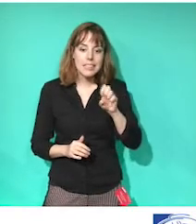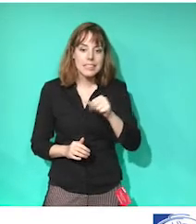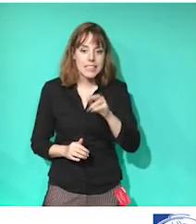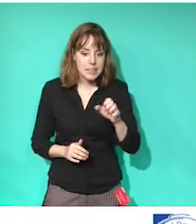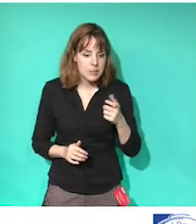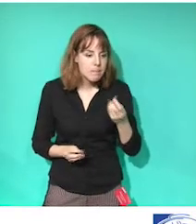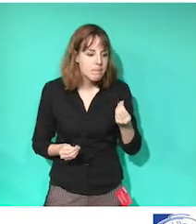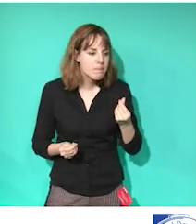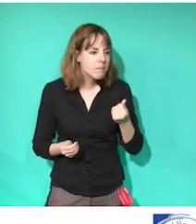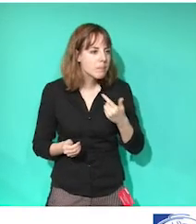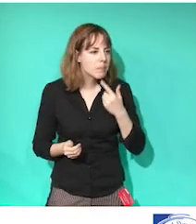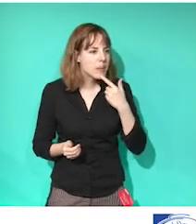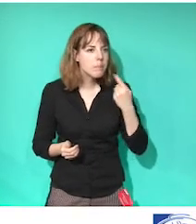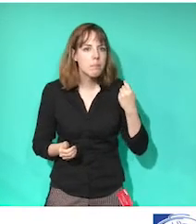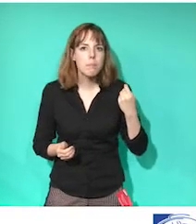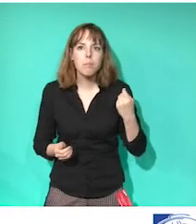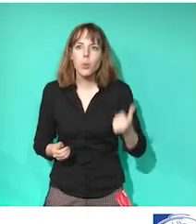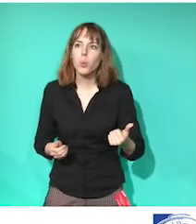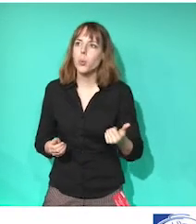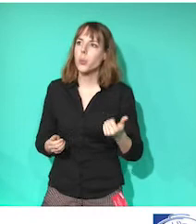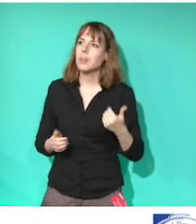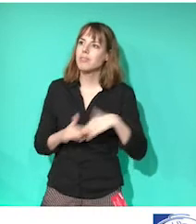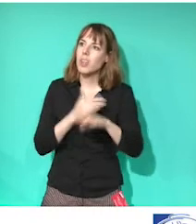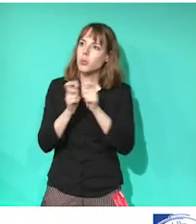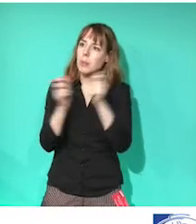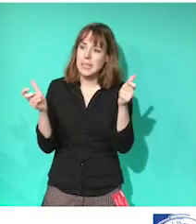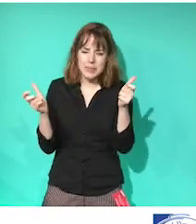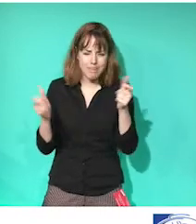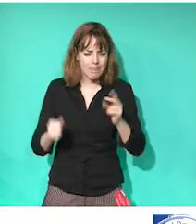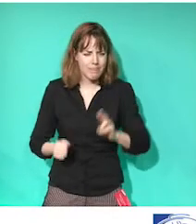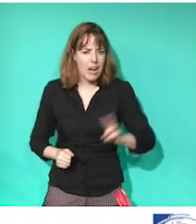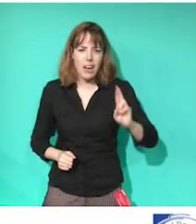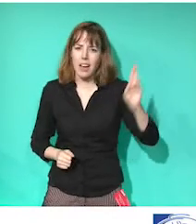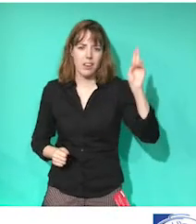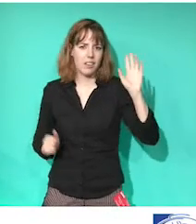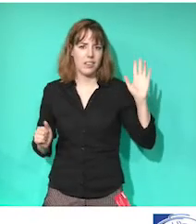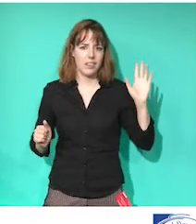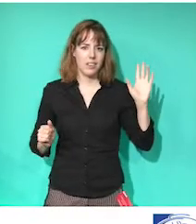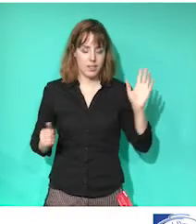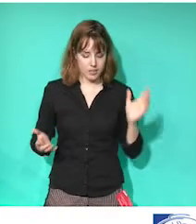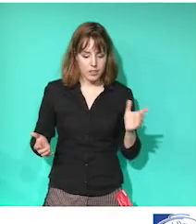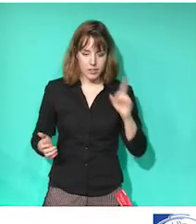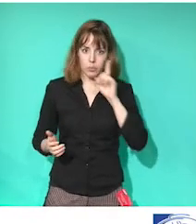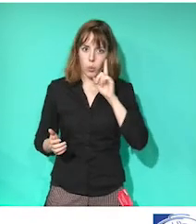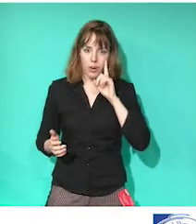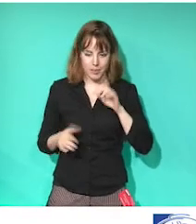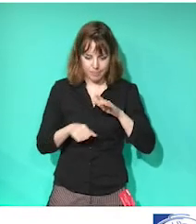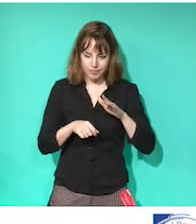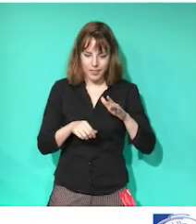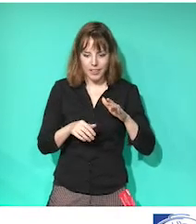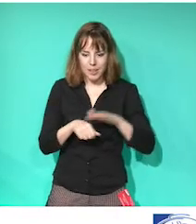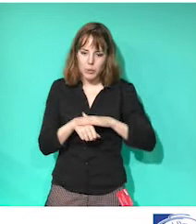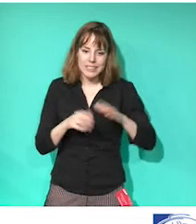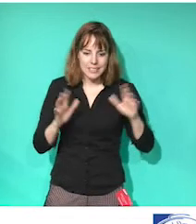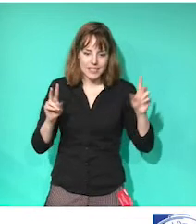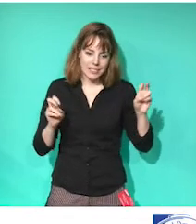employé de façon très, je dirais, ordinaire dans les entreprises. Parce qu'on a, j'en ai une politique plus avancée, je dirais, et